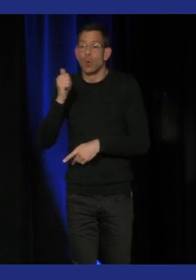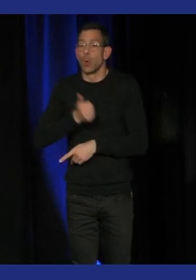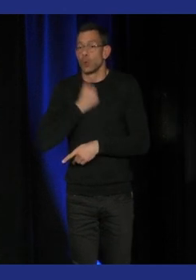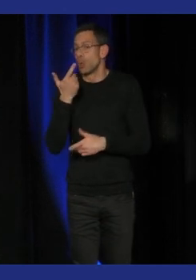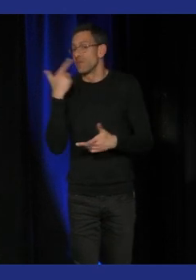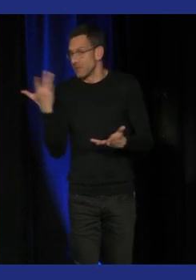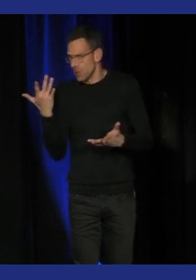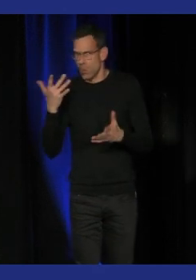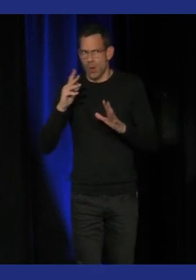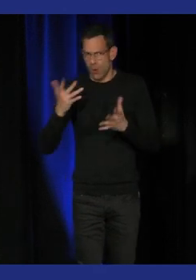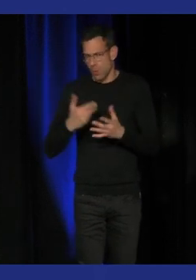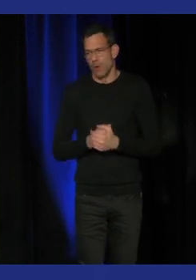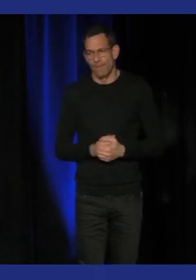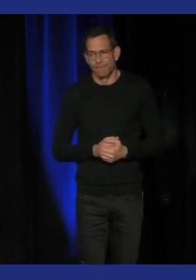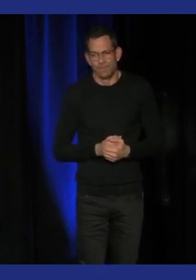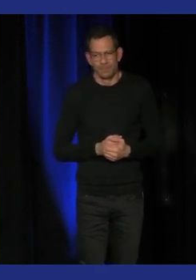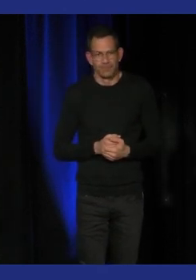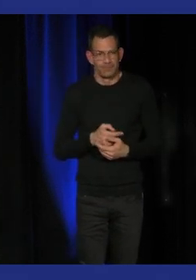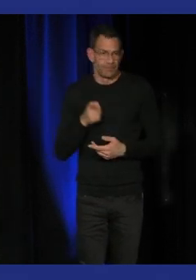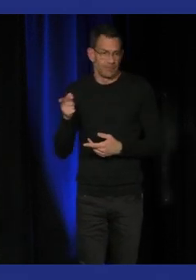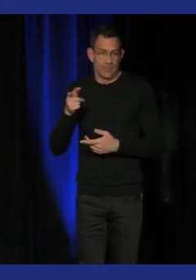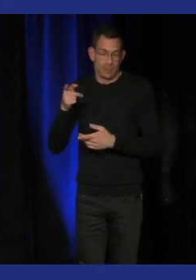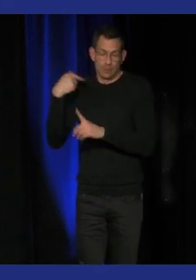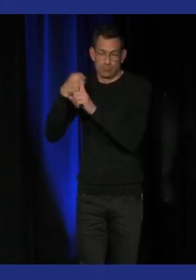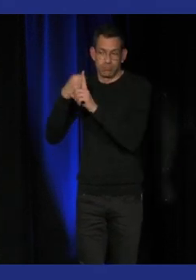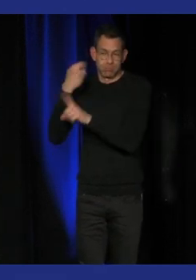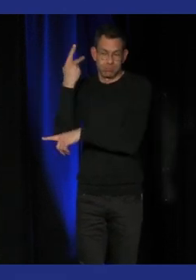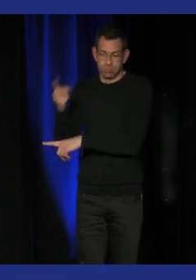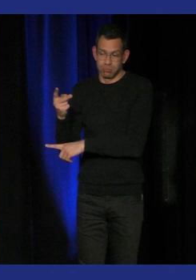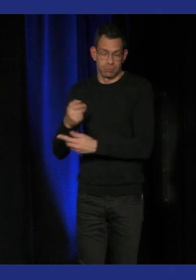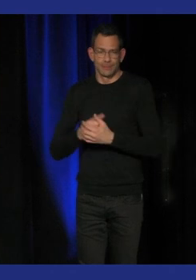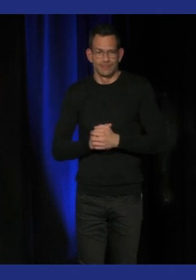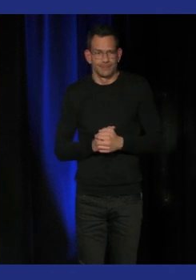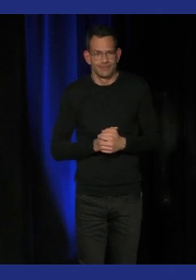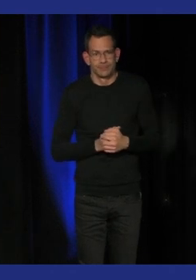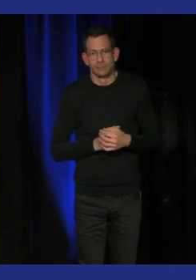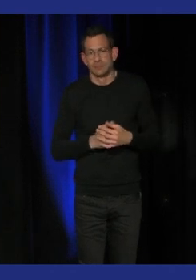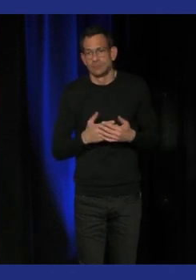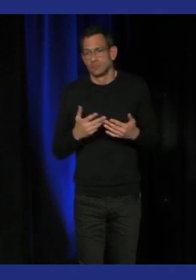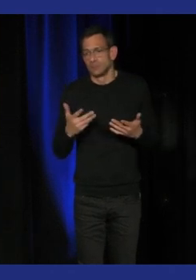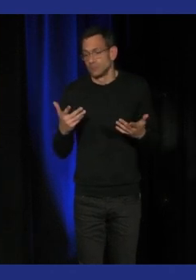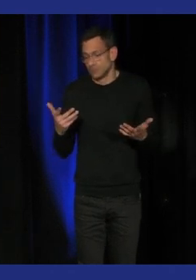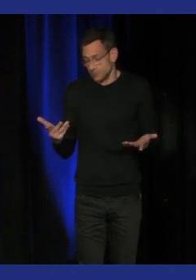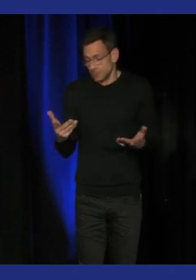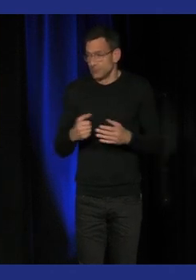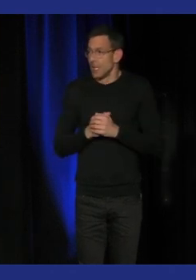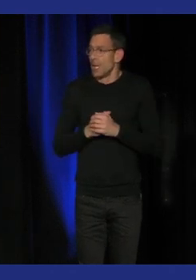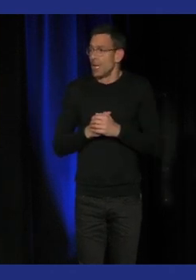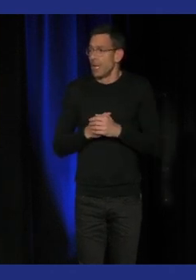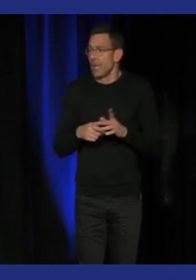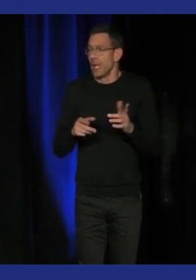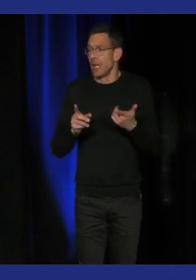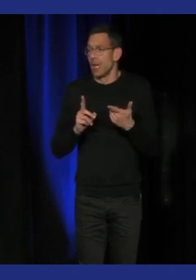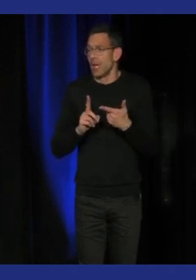en particulier. Hein. C'est vraiment le centre, le cœur de sa lutte sur cette question. Et puis sur